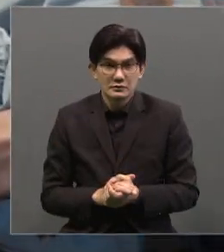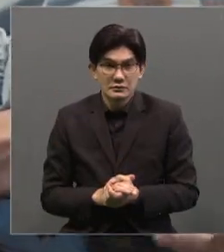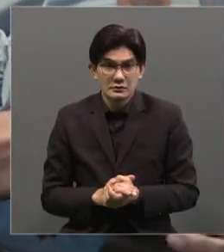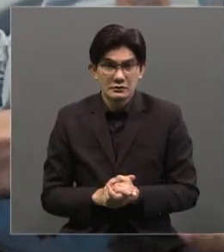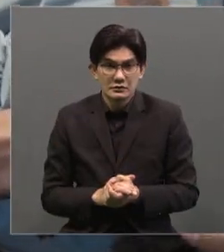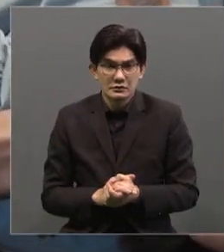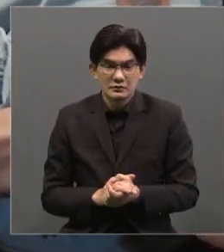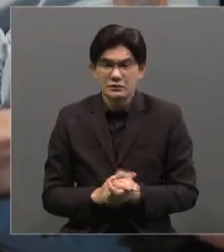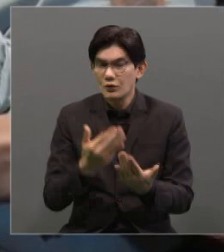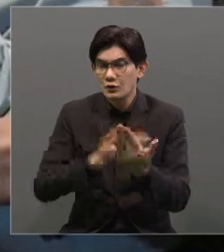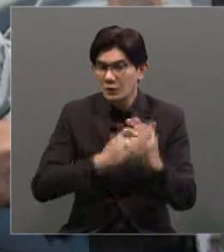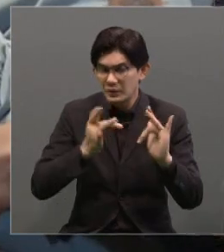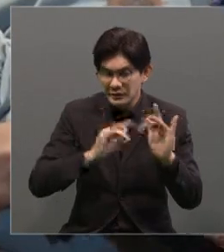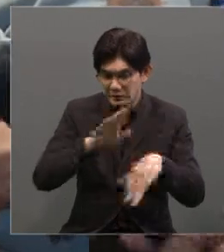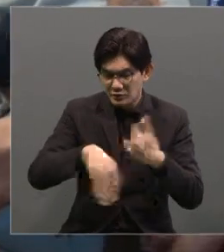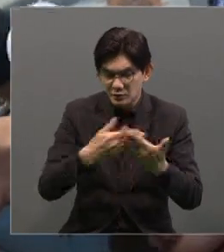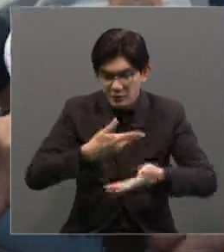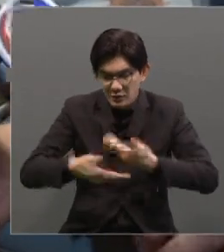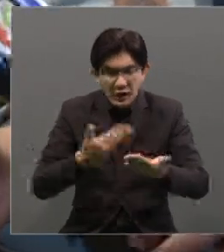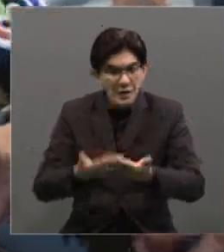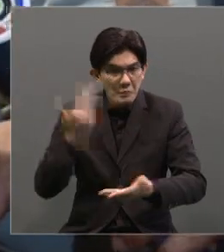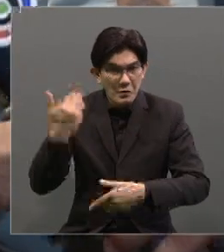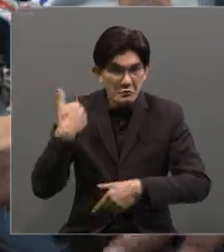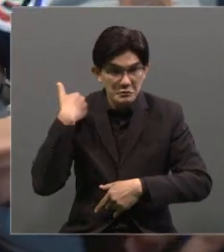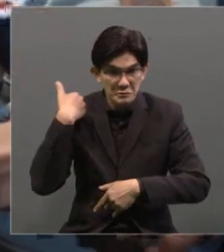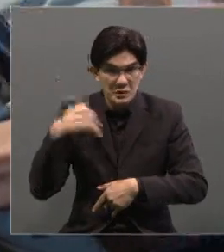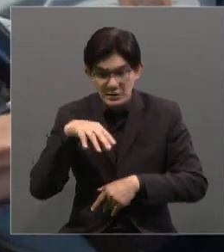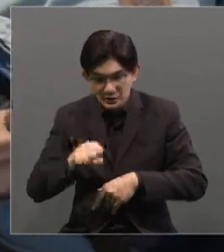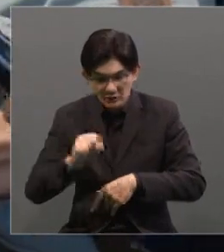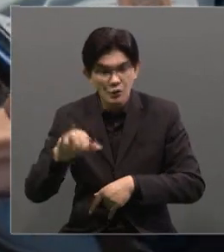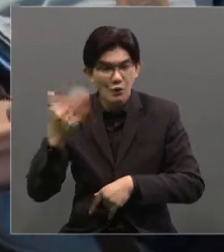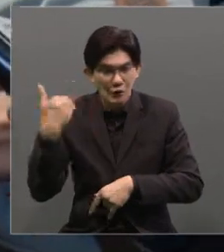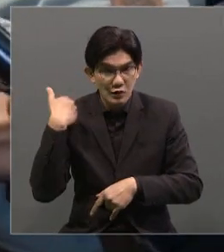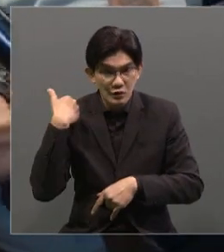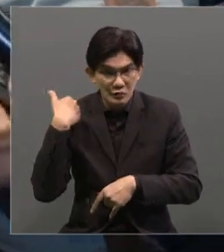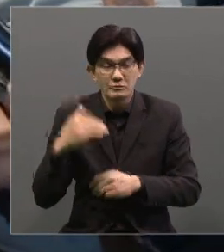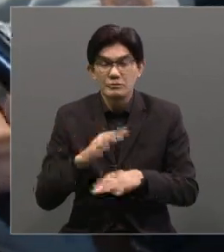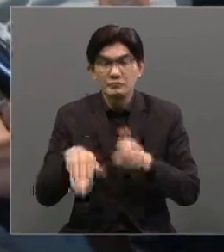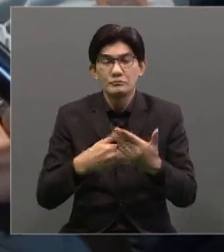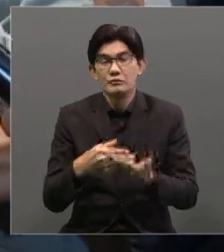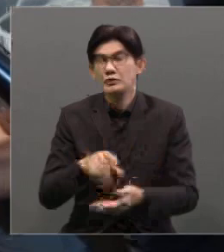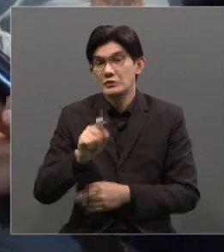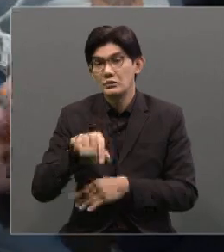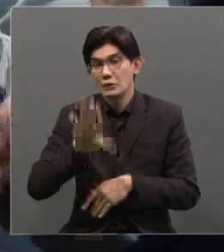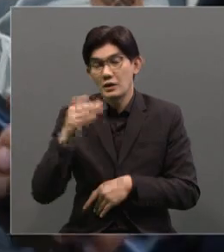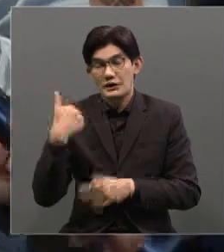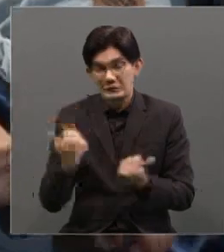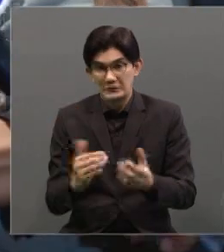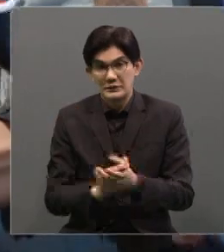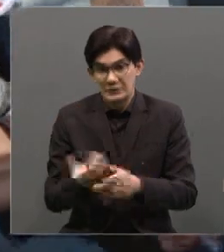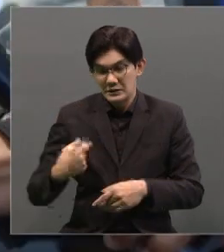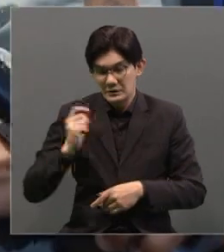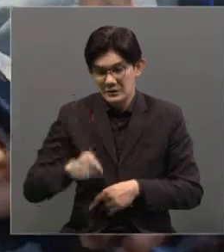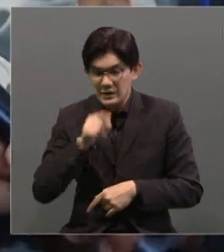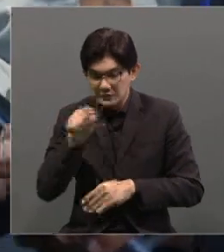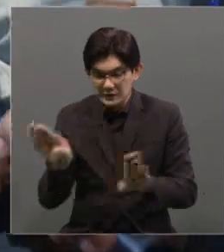แพลตฟอร์มสลากออนไลน์ทั้งหลายทั้งแหล่อันไหนที่ขายเกินราคาเนี่ยมีการจับกุมไปก่อนหน้านี้กว่า 20แพลตฟอร์มวันนี้ศาลอาญาสั่ง